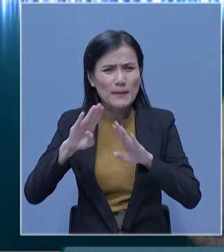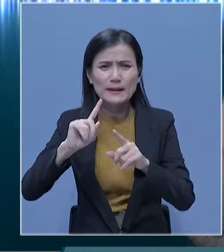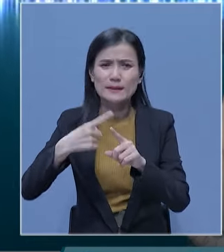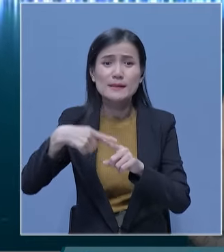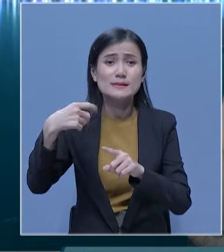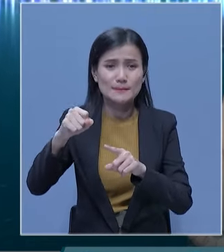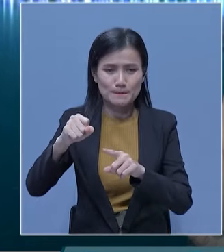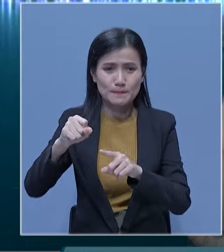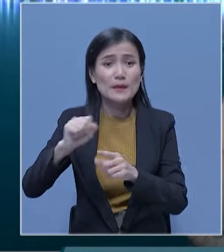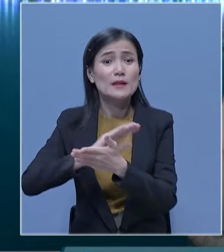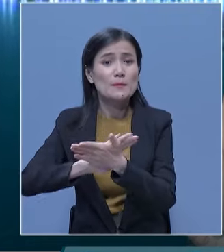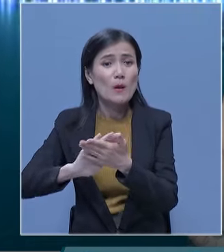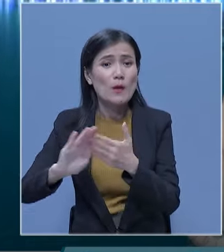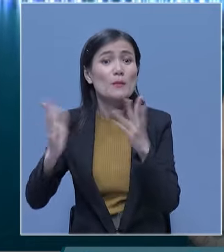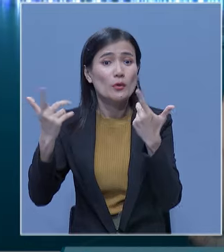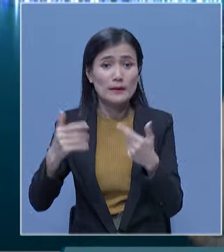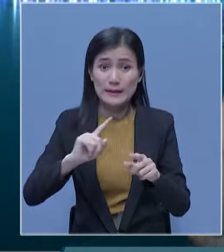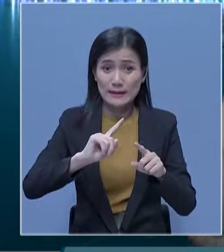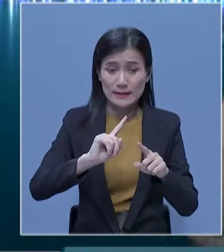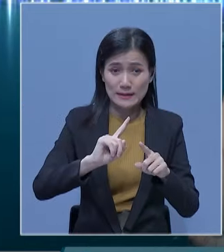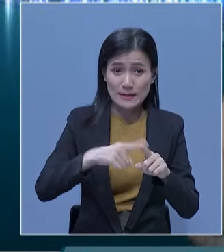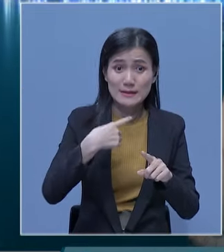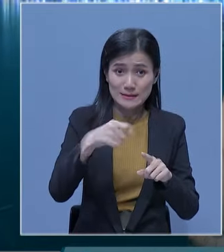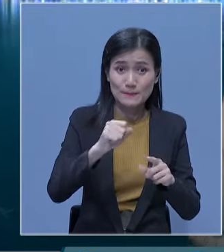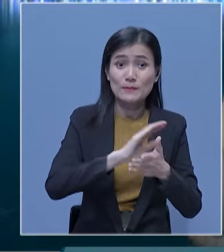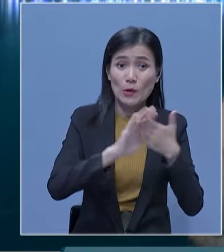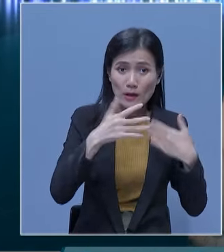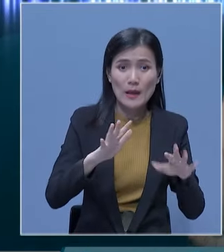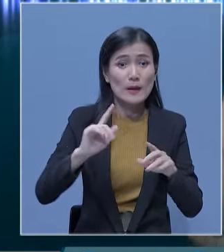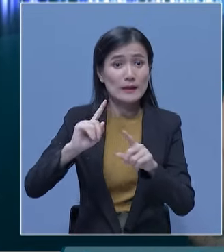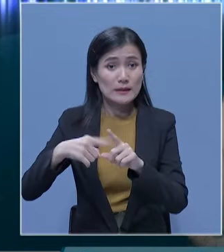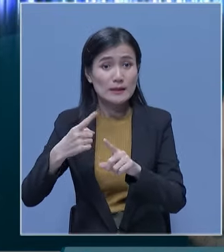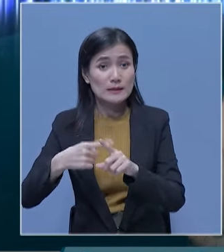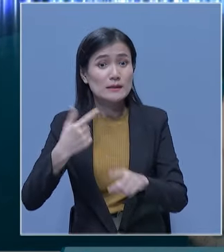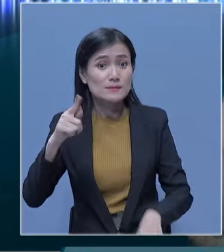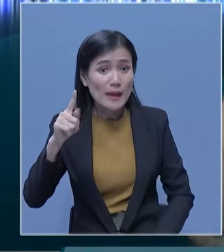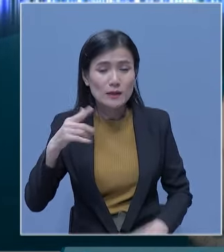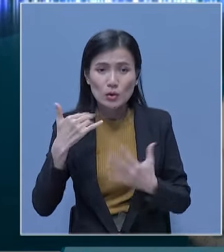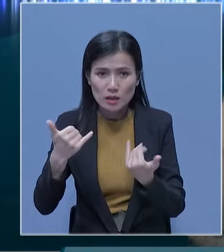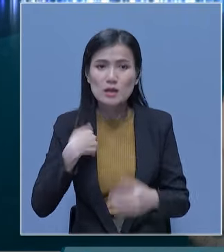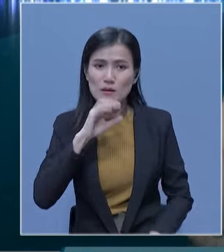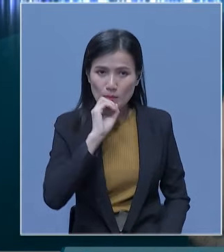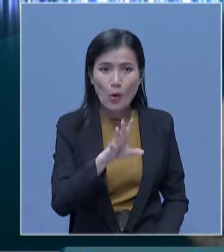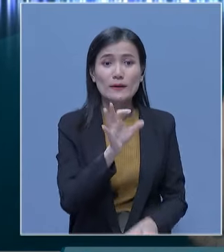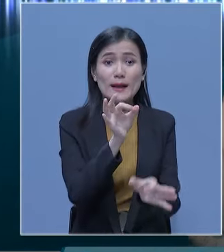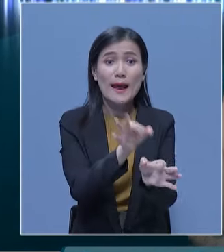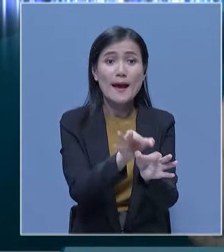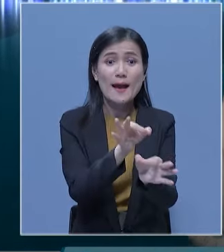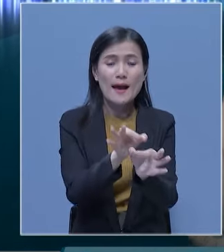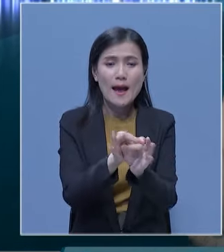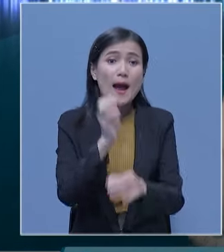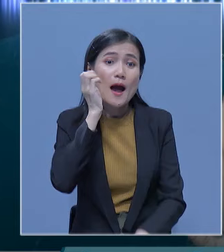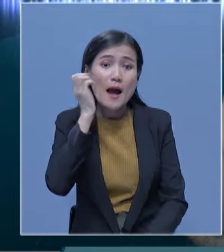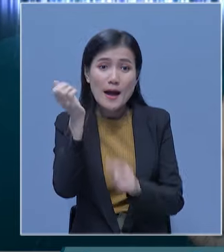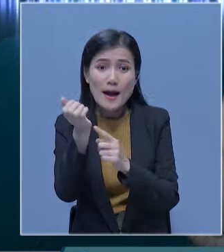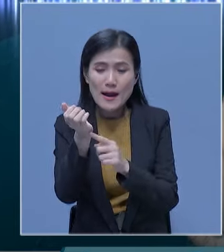ค่ะ คราวนี้เนี่ยพอเดือนตุลาตรวจสอบเสร็จแล้วเนี่ยพฤศจิกาเนี่ยถึงจะค่อยๆแจ้งให้เจ้าของบัญชีที่ยังเชื่อไม่ตรงเลยให้มาปรับเปลี่ยน